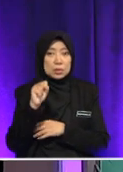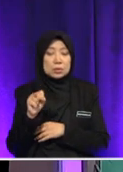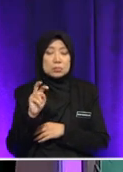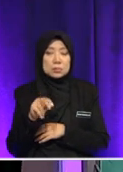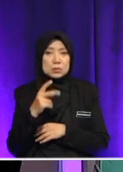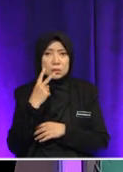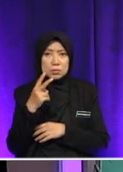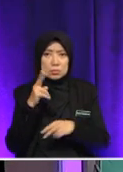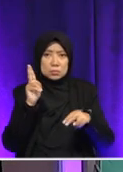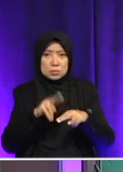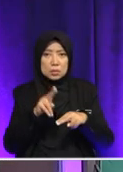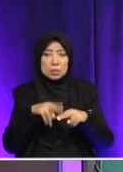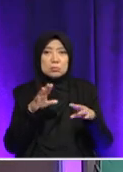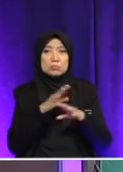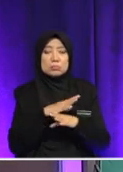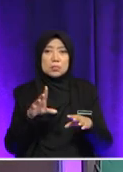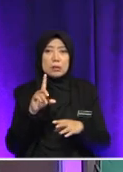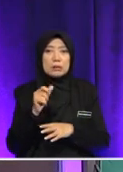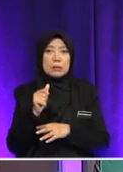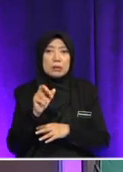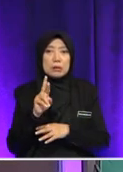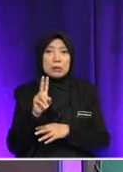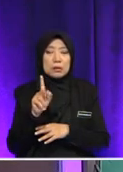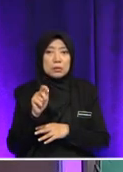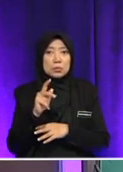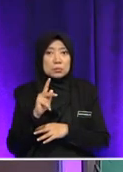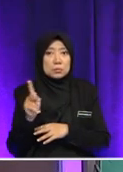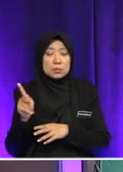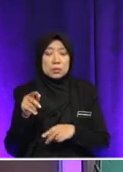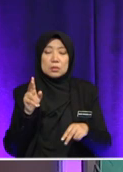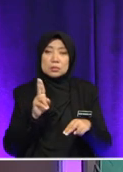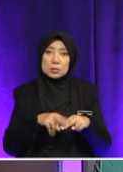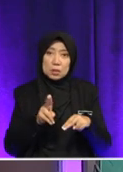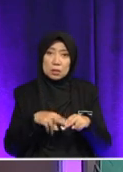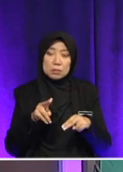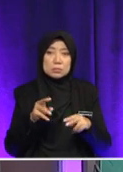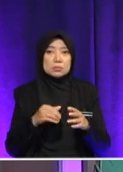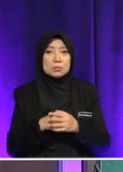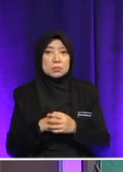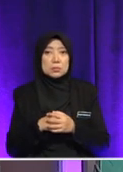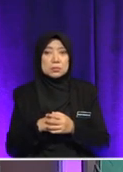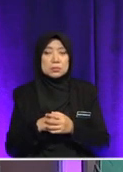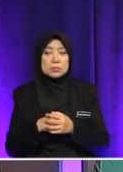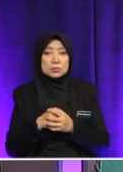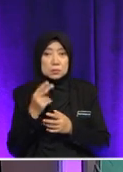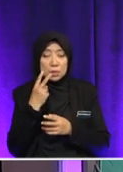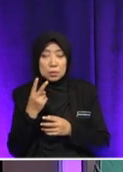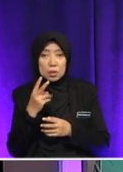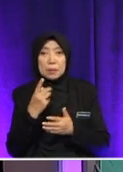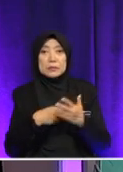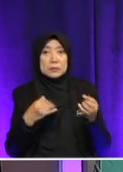tak terlarutkan nah so belanja Sebelumnya udah belajar garam tak terlarutkan jadi dikenal bahwa Apakah jenis-jenis